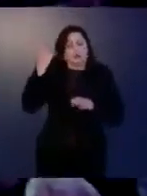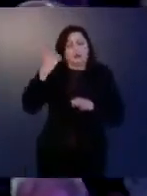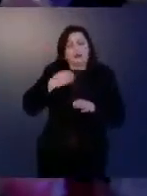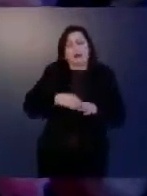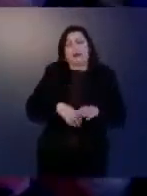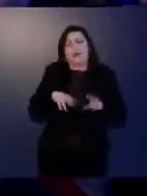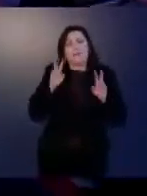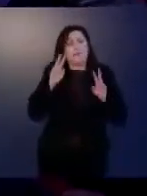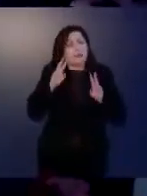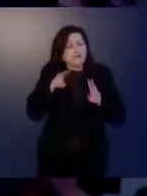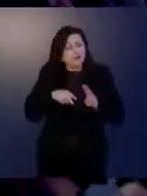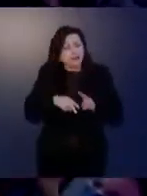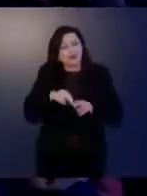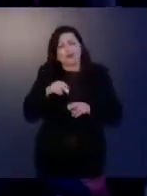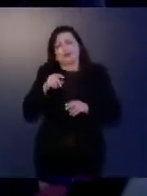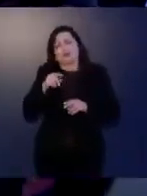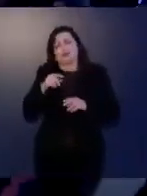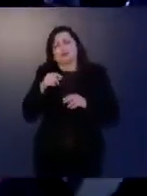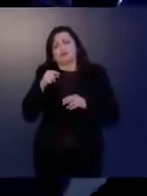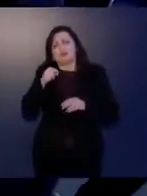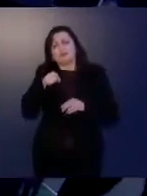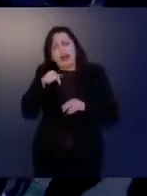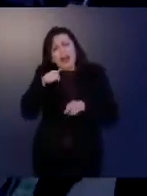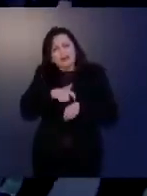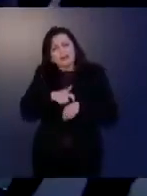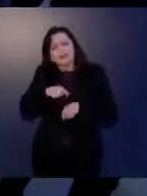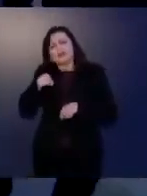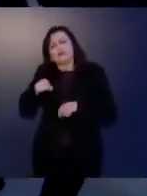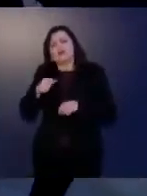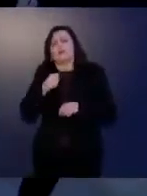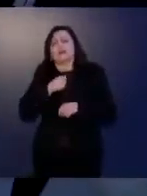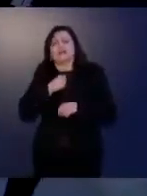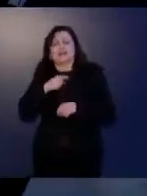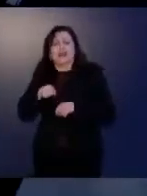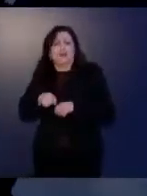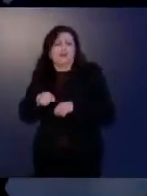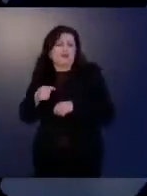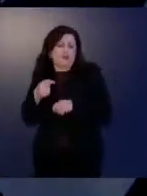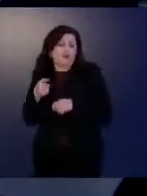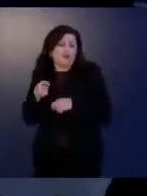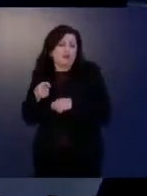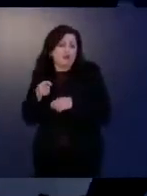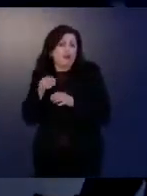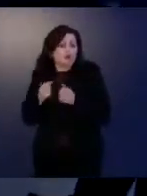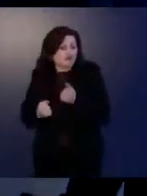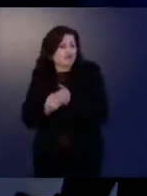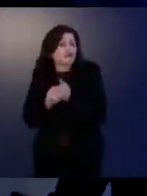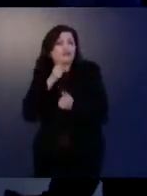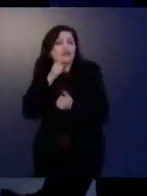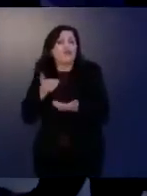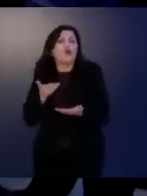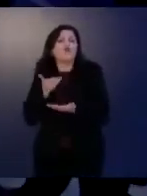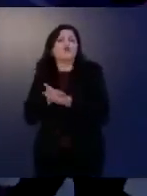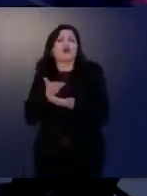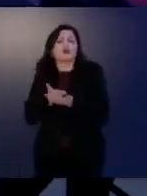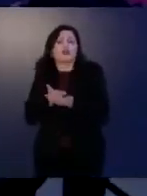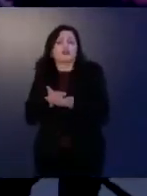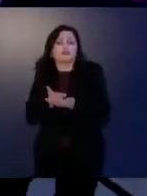θα είναι σε θέση αυτή τη στιγμή να στηρίξει μια τέτοια πρόταση, γιατί κακά τα ψέματα, η